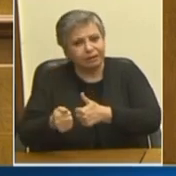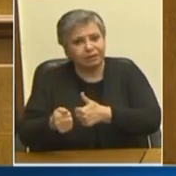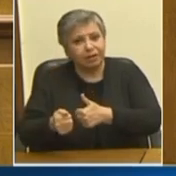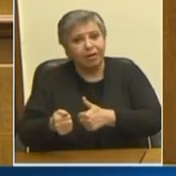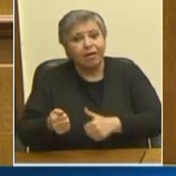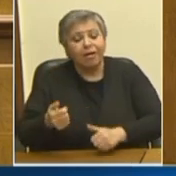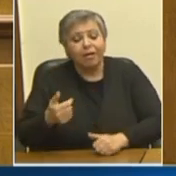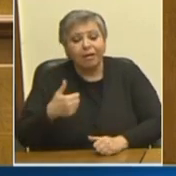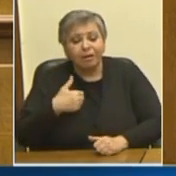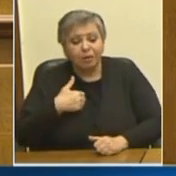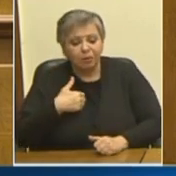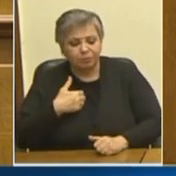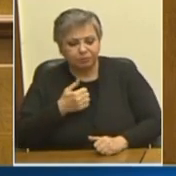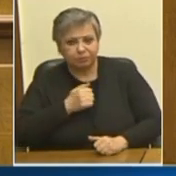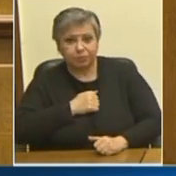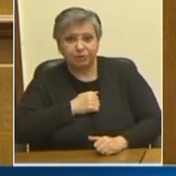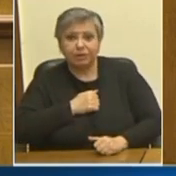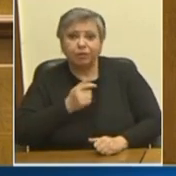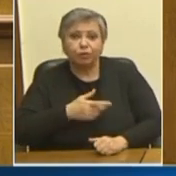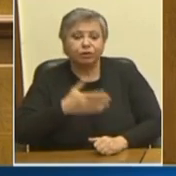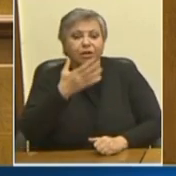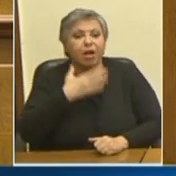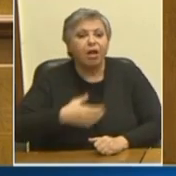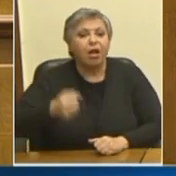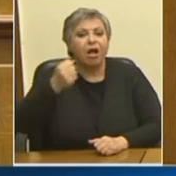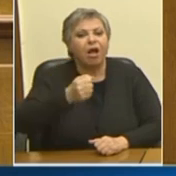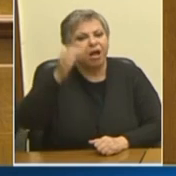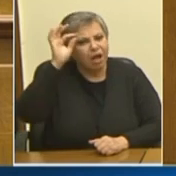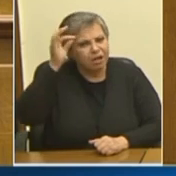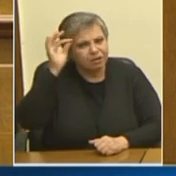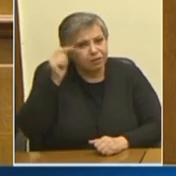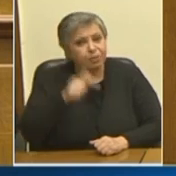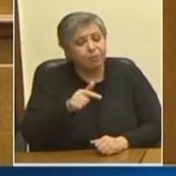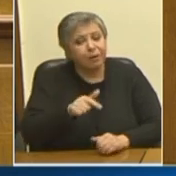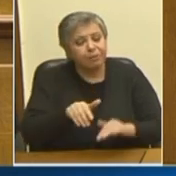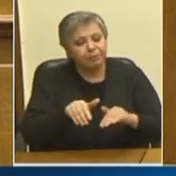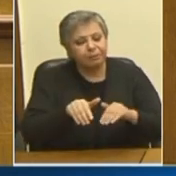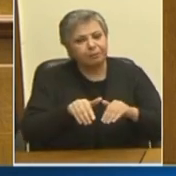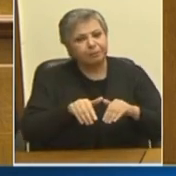ο Αρχιεπίσκοπος πρέπει να κάνει πίσω. Θα χάσει το πίμνιο.